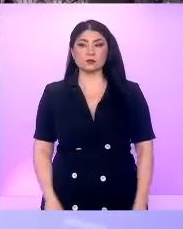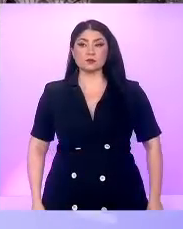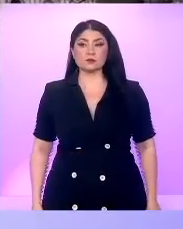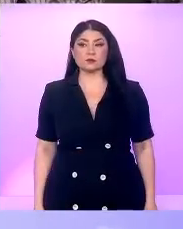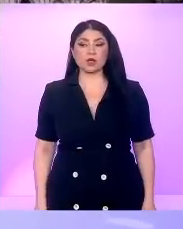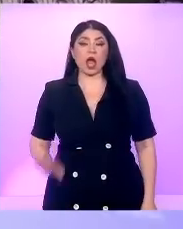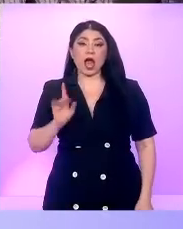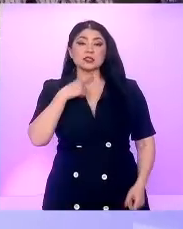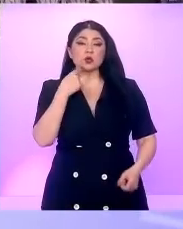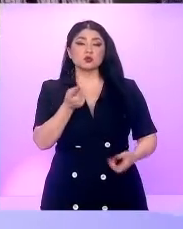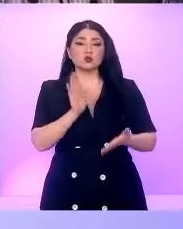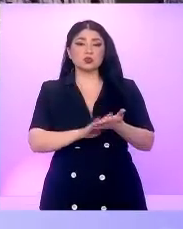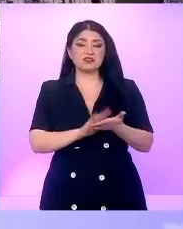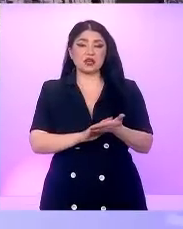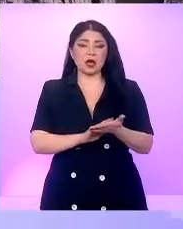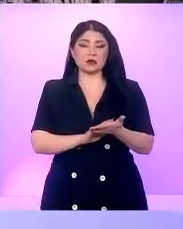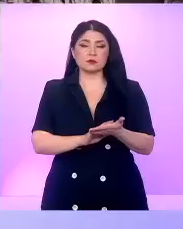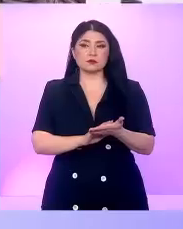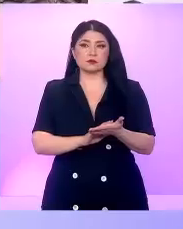Au venit cu această justificare.